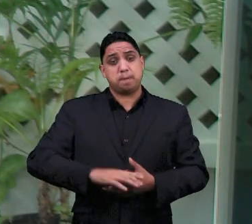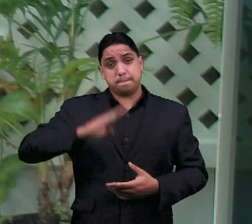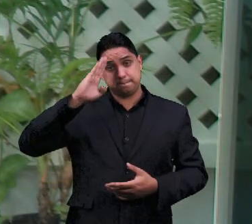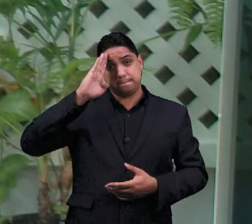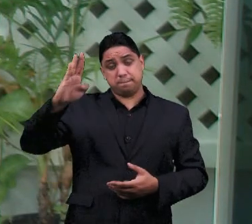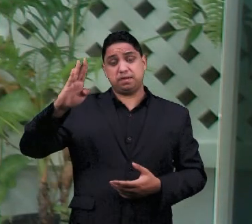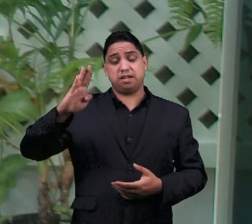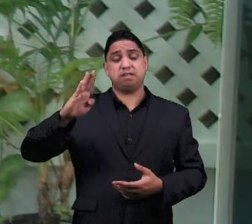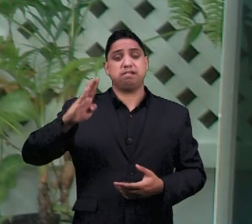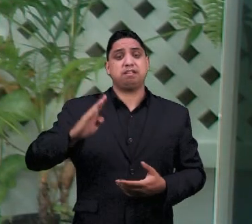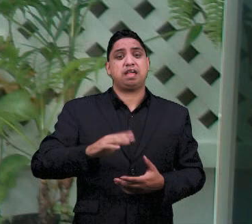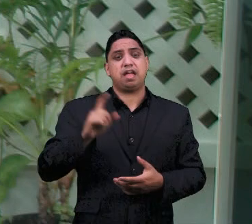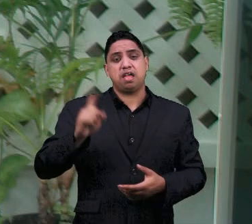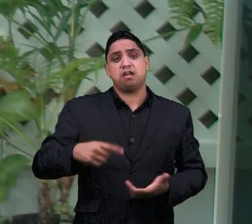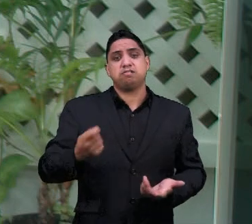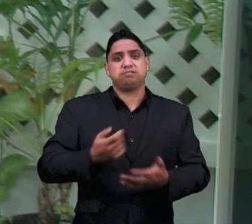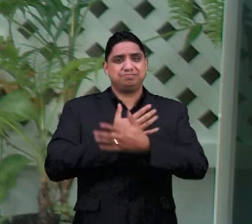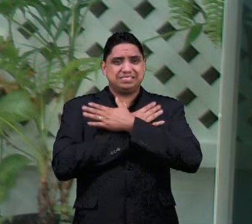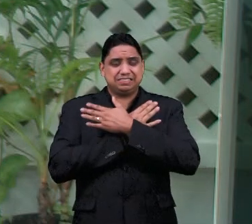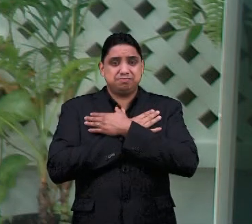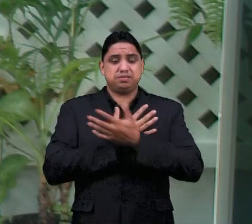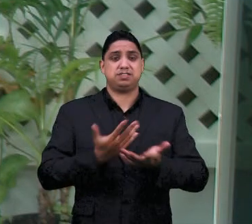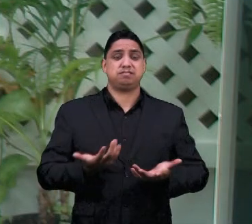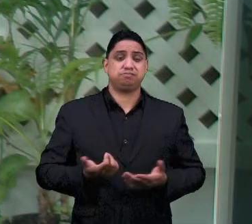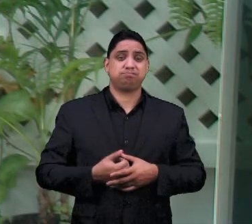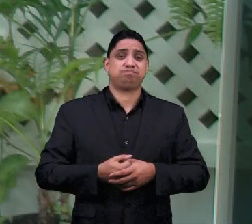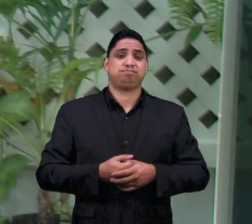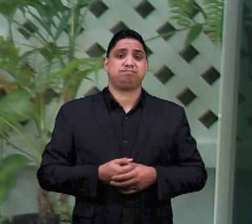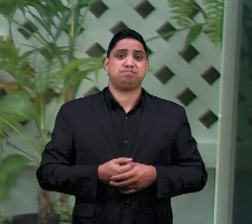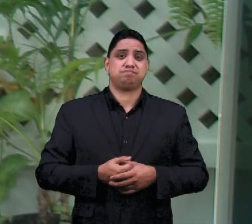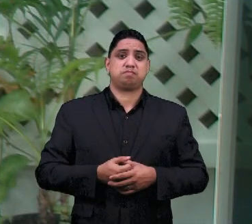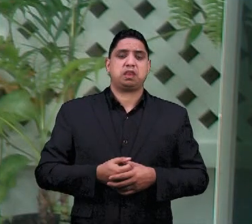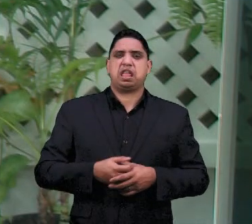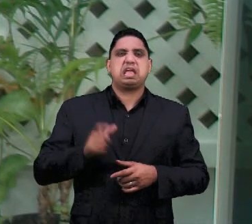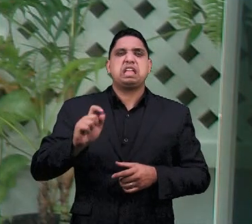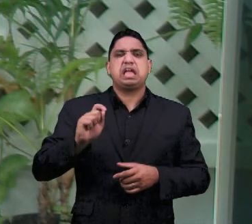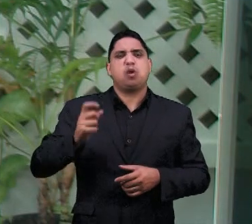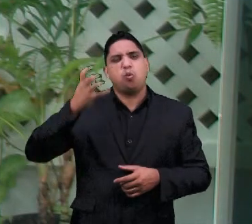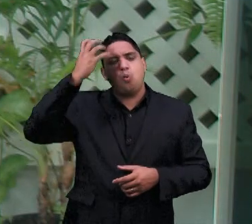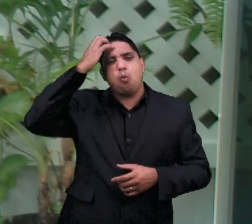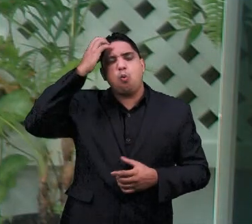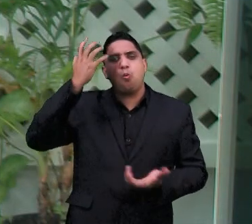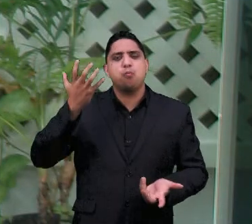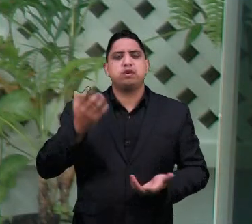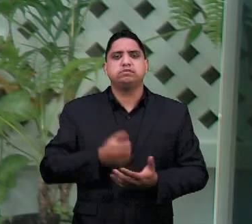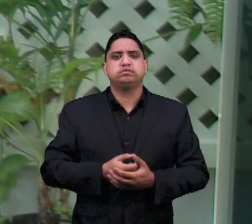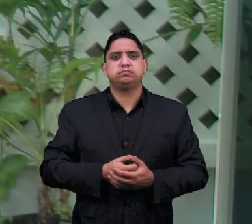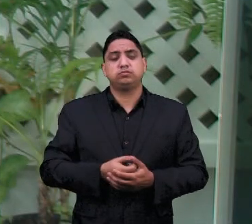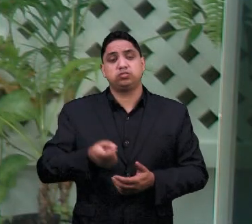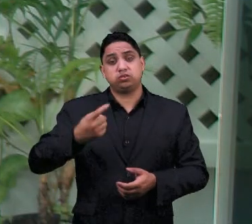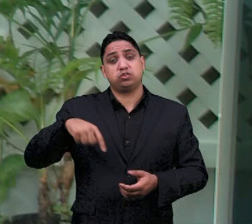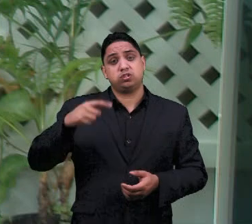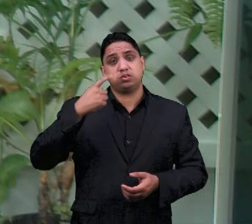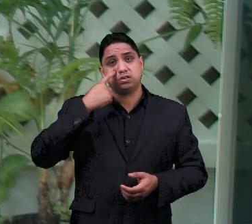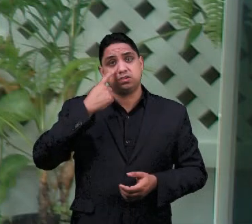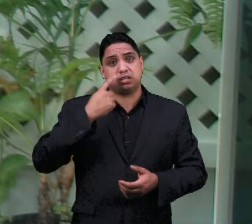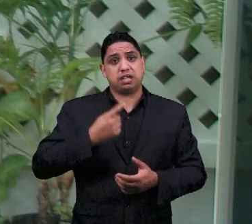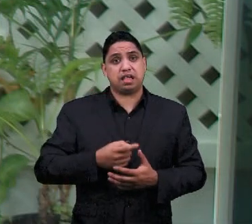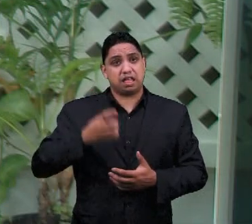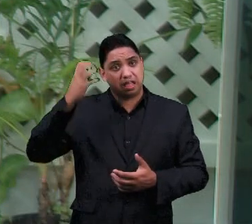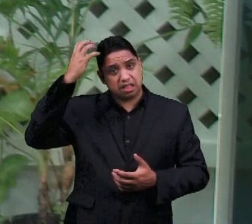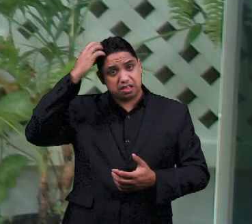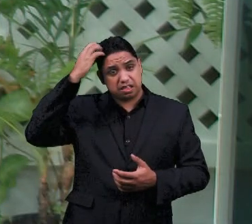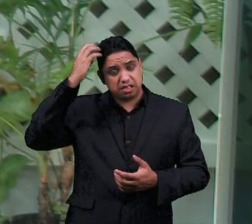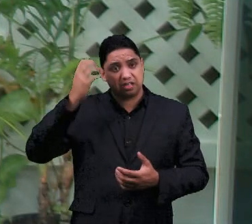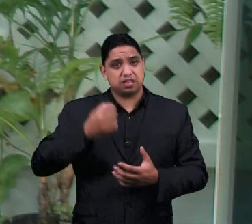donc précaires. Des raisons sont plusieurs, mais la grande raison,